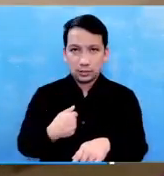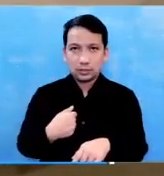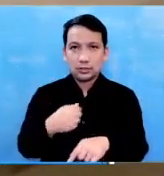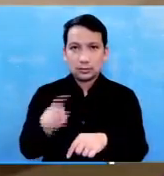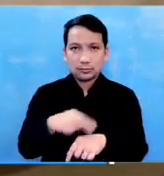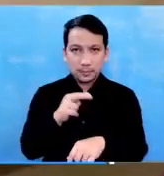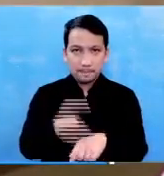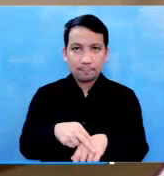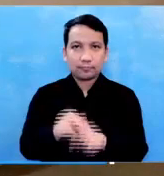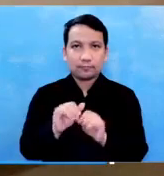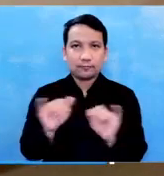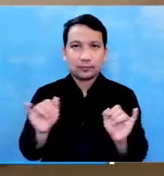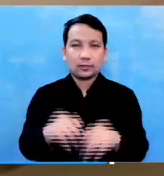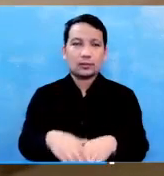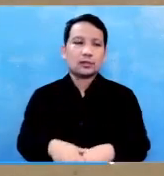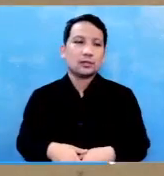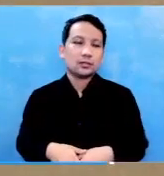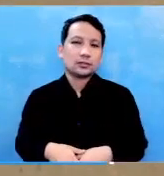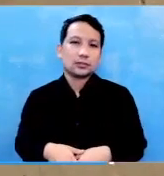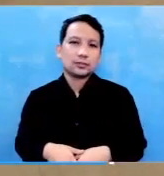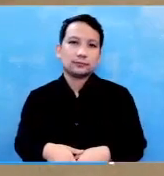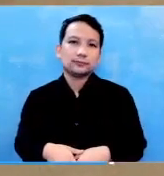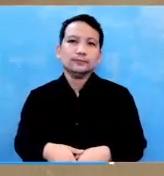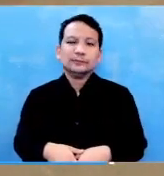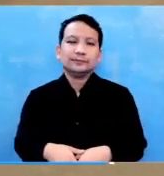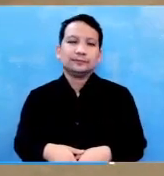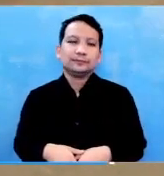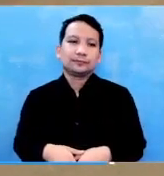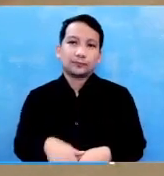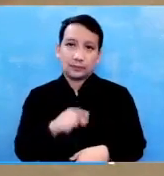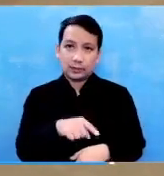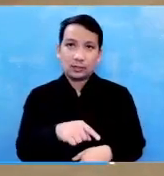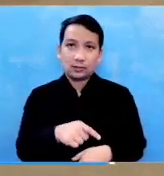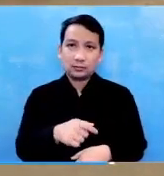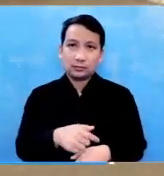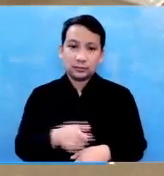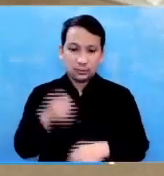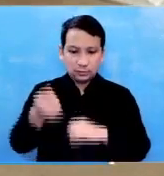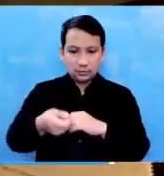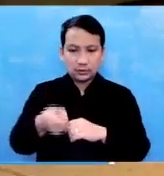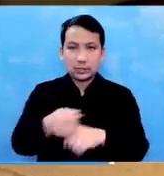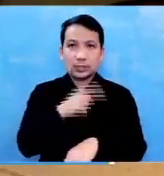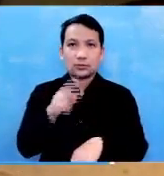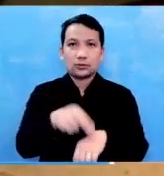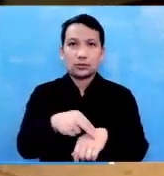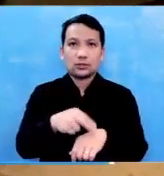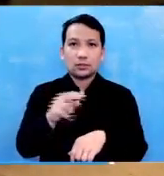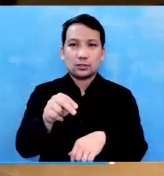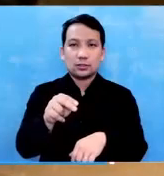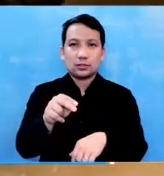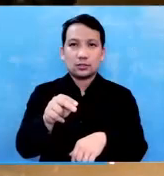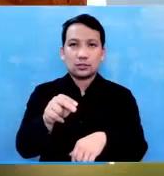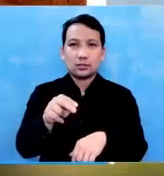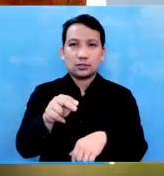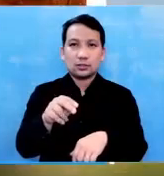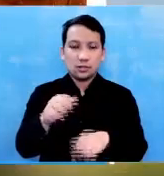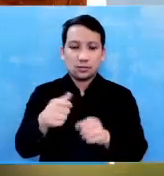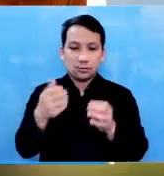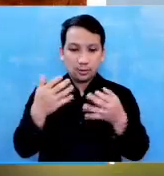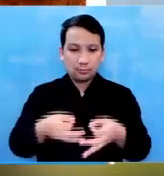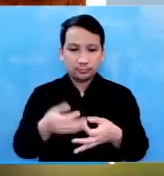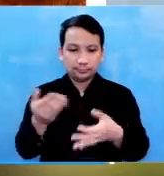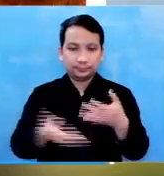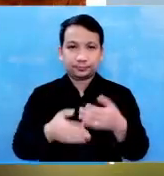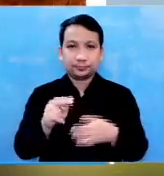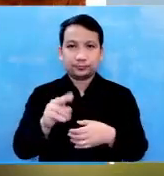Now serving sentence in the National Deliberate Prison. I see. Okay, sir, this is not the first